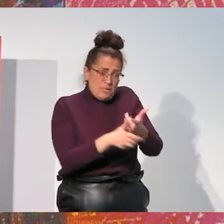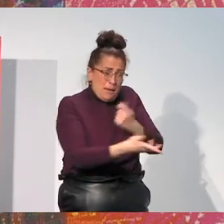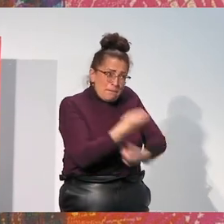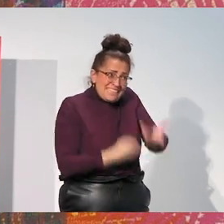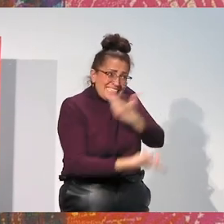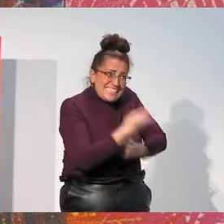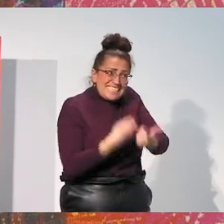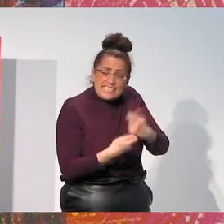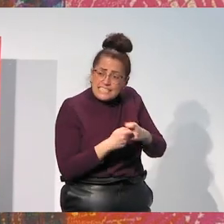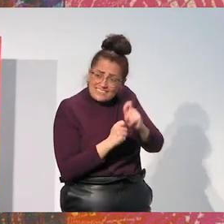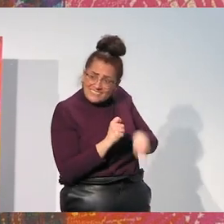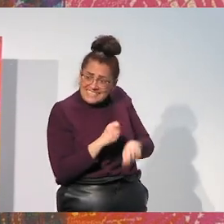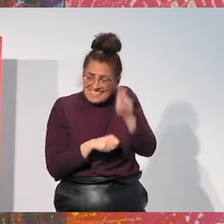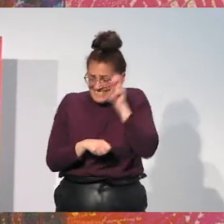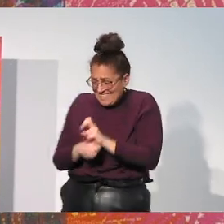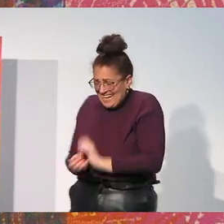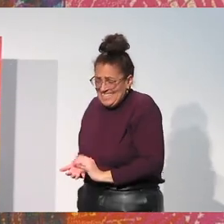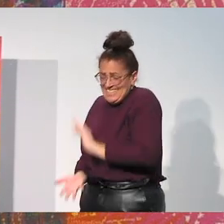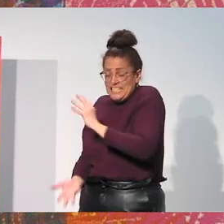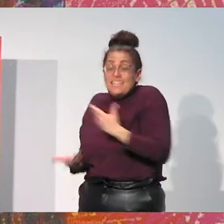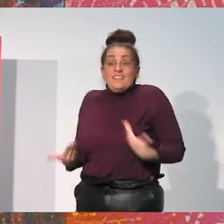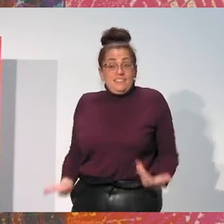capturer cette énergie pour notre utilité, en tout cas pour l'instant.